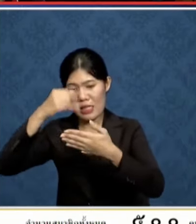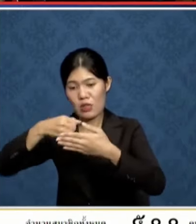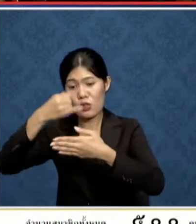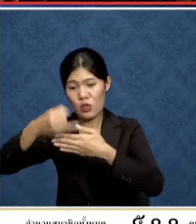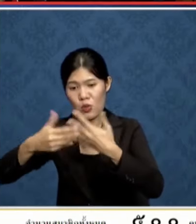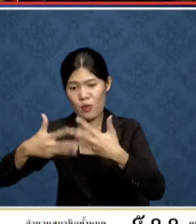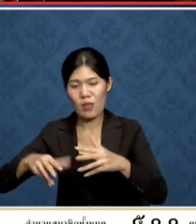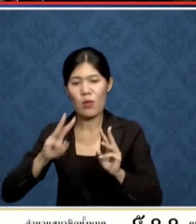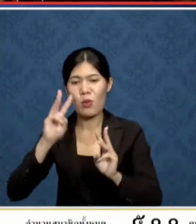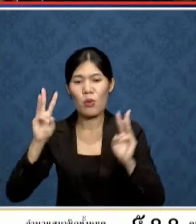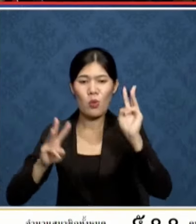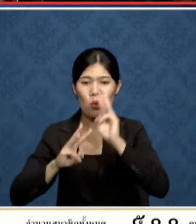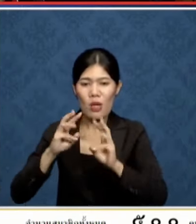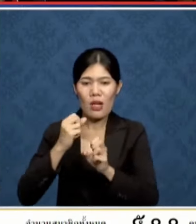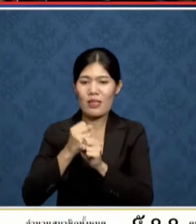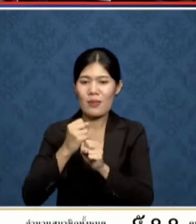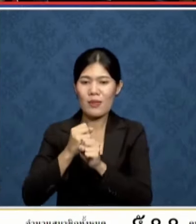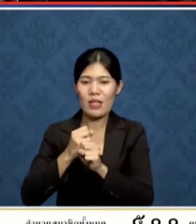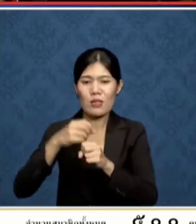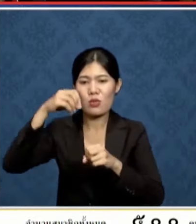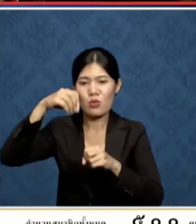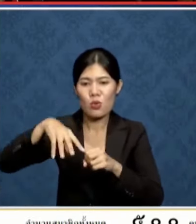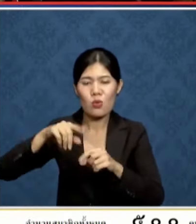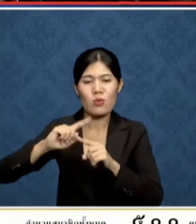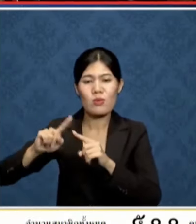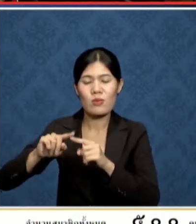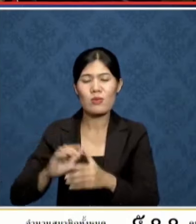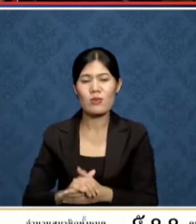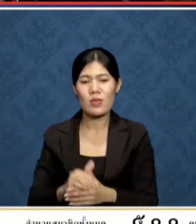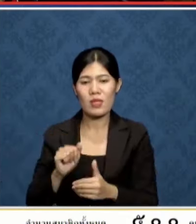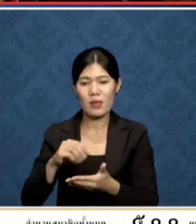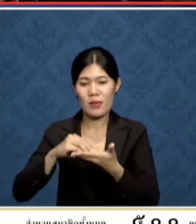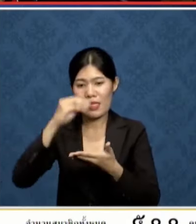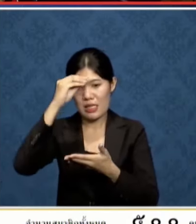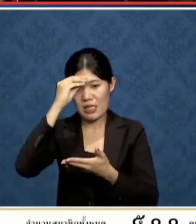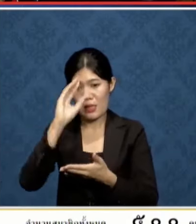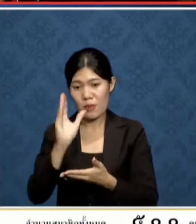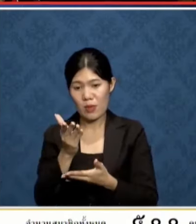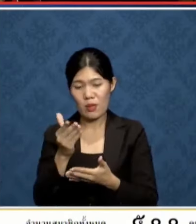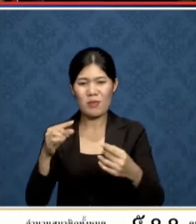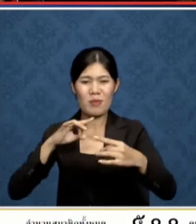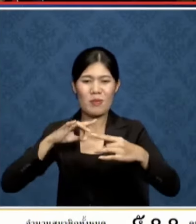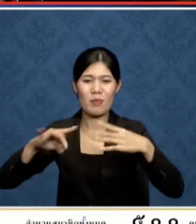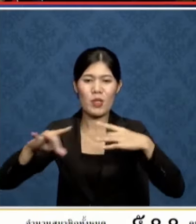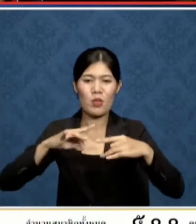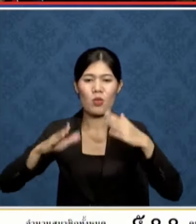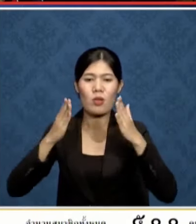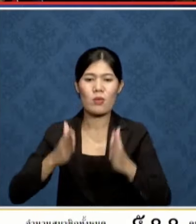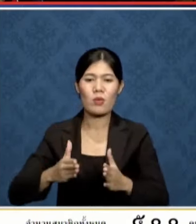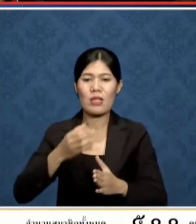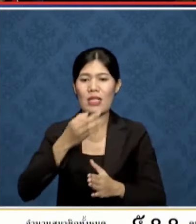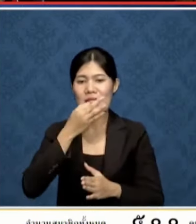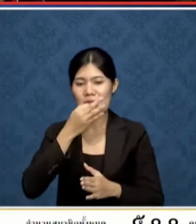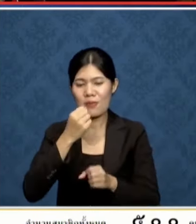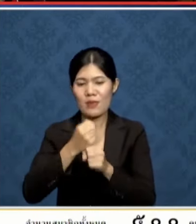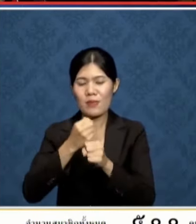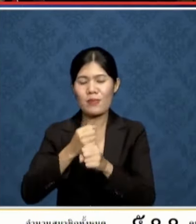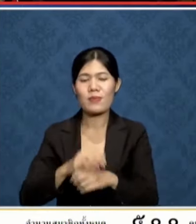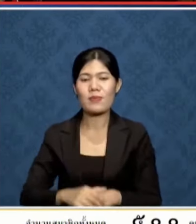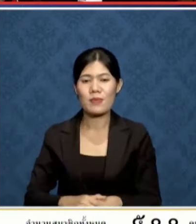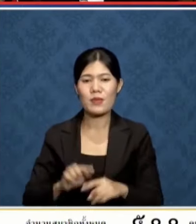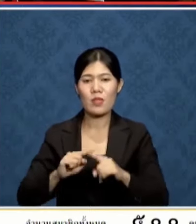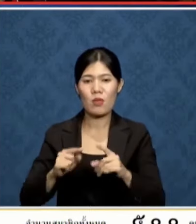คนว่างงานไม่สามารถหางานได้วุฒการศึกษาที่จบมาไม่แมกับงานที่มีอยู่ในตลาดแรงงานไปจนถึงครับปัญหาค่าแรงขั้นต่ำเจ้า